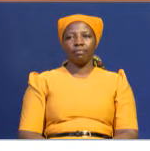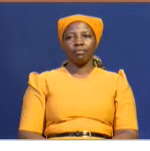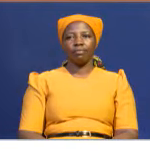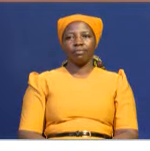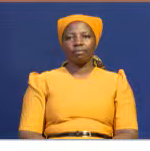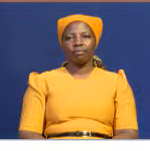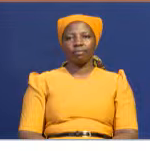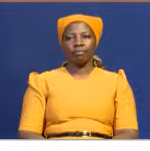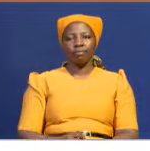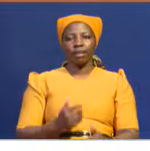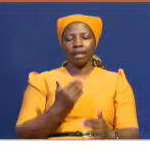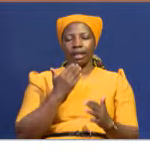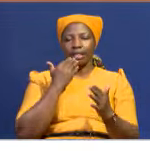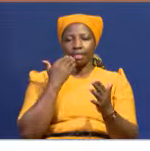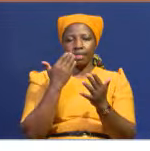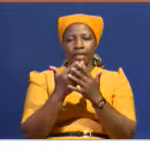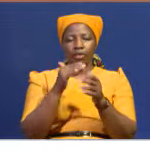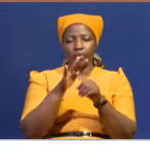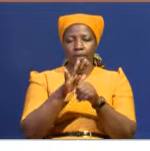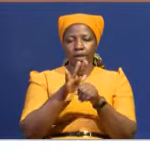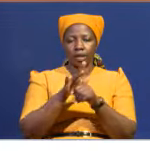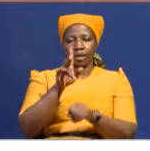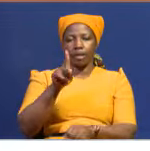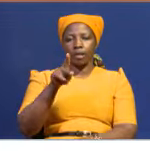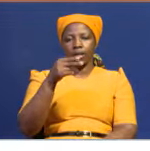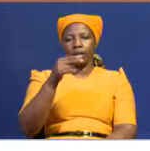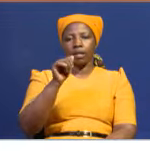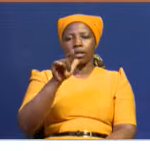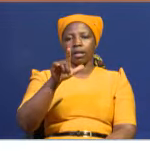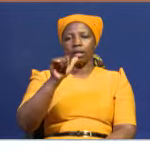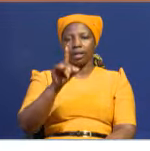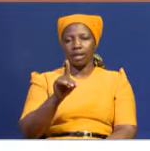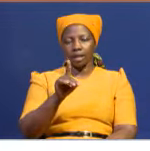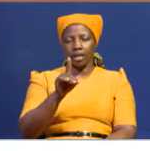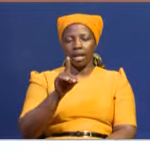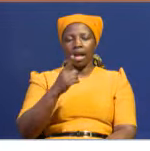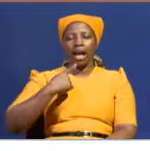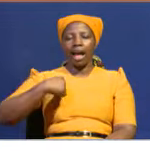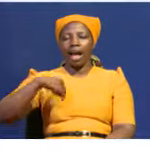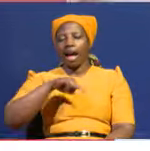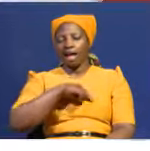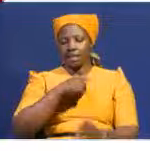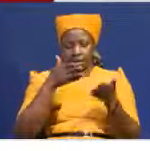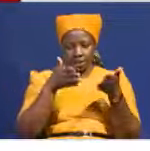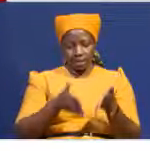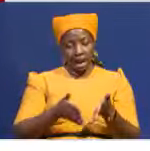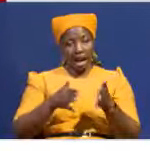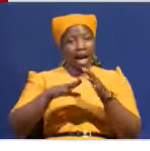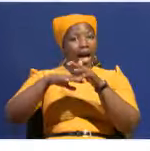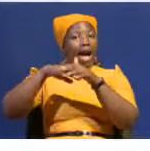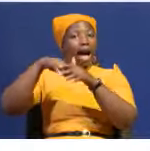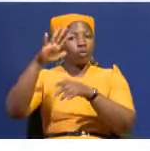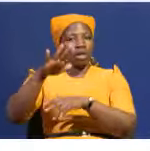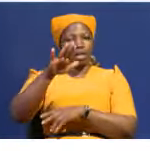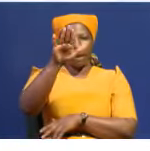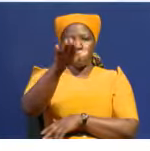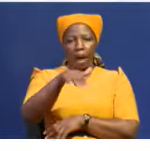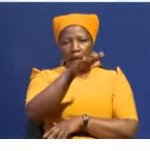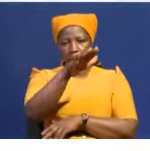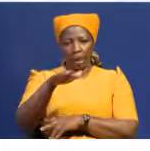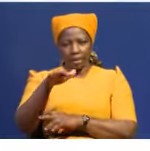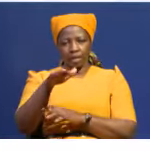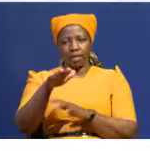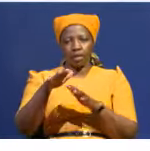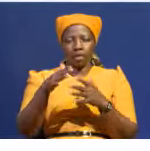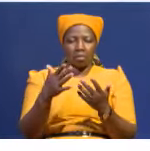Shukrani za dhati mwenzangu Khalid Abdullahi ukiwa hapo studioni. Kama ulivyosema, tupo hapa nje ya maeneo ya bunge ama pia ukipenda